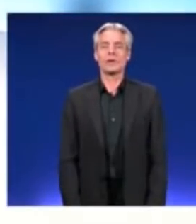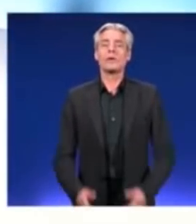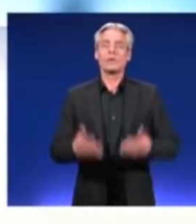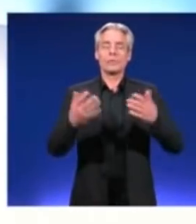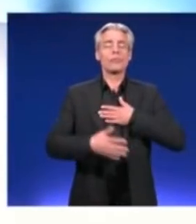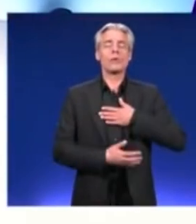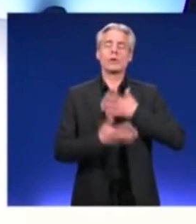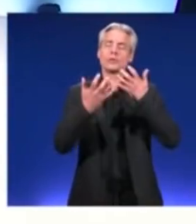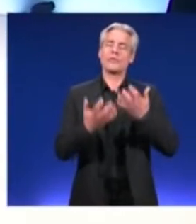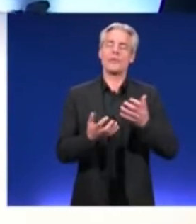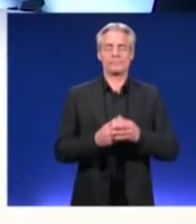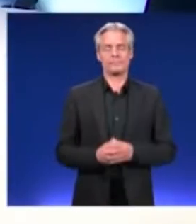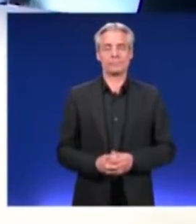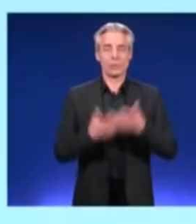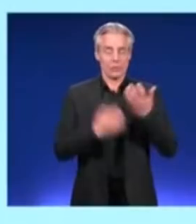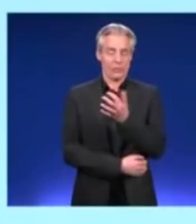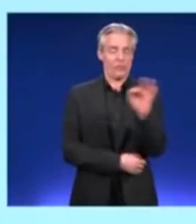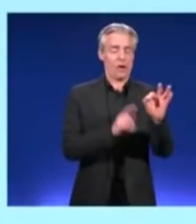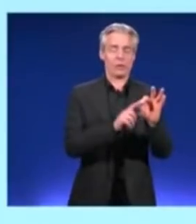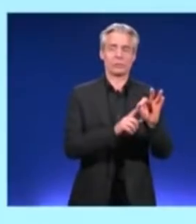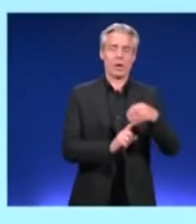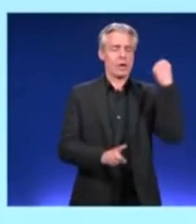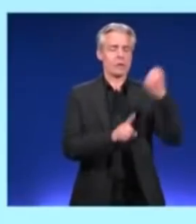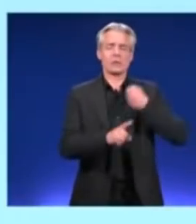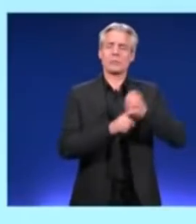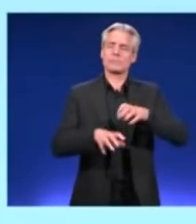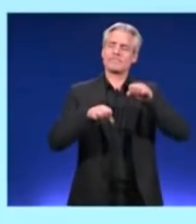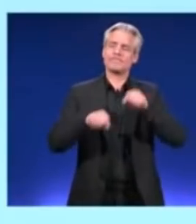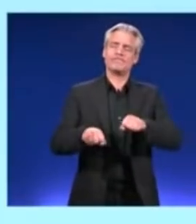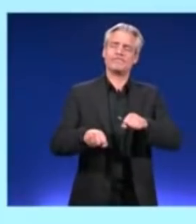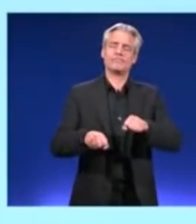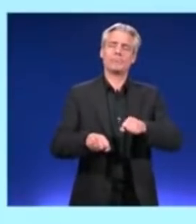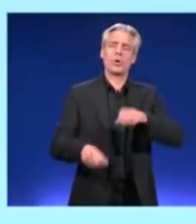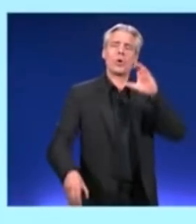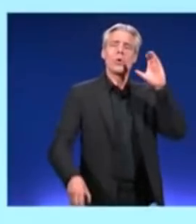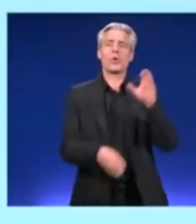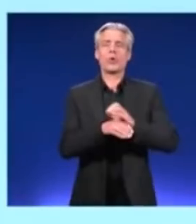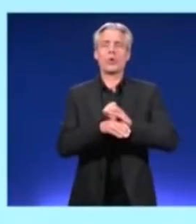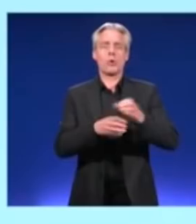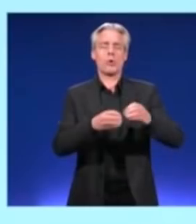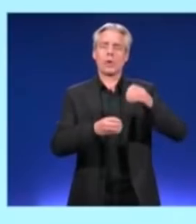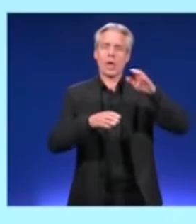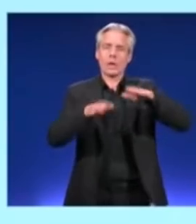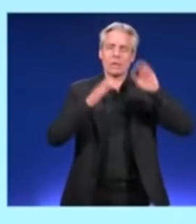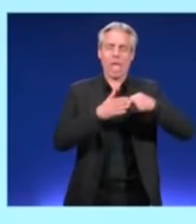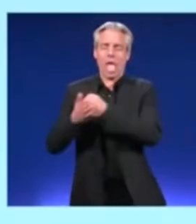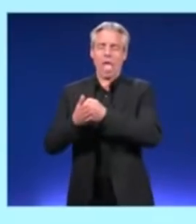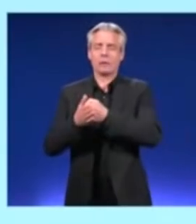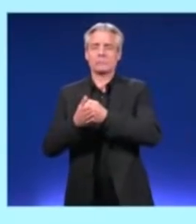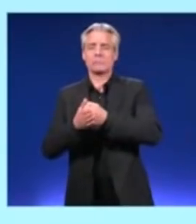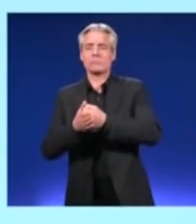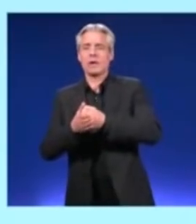Je veux une France qui lutte résolument contre le séparatisme islamiste, mais qui, par